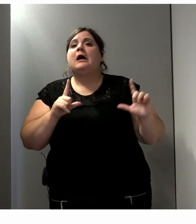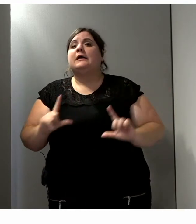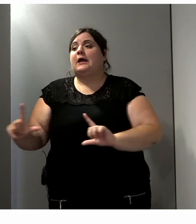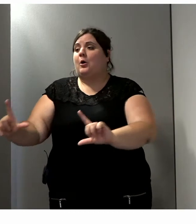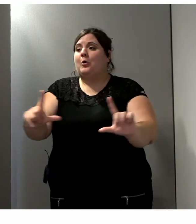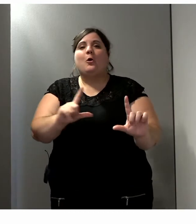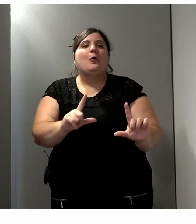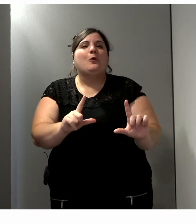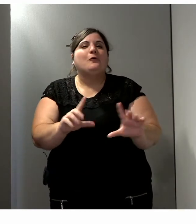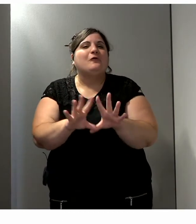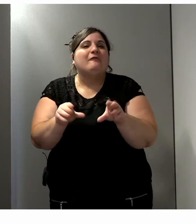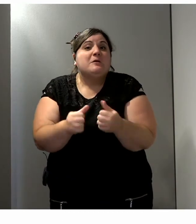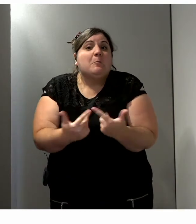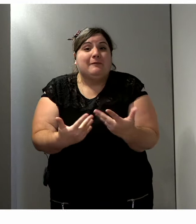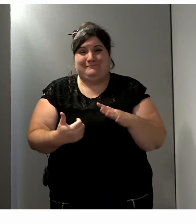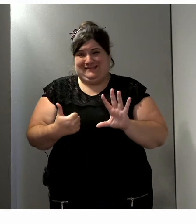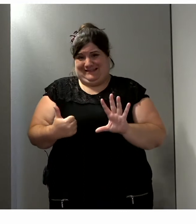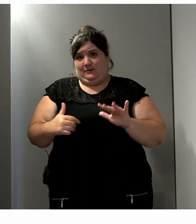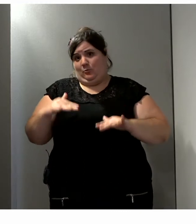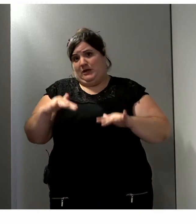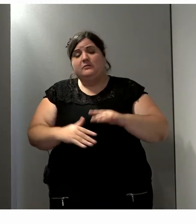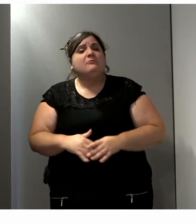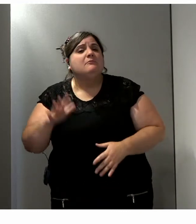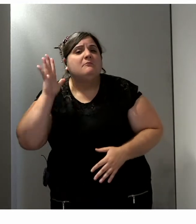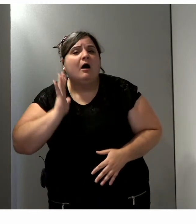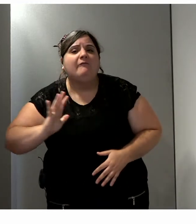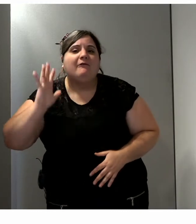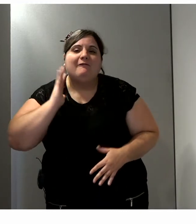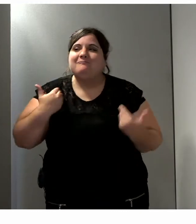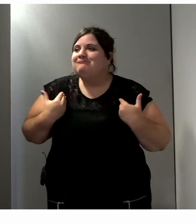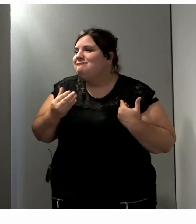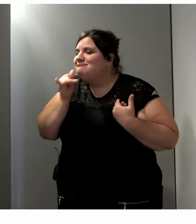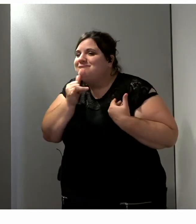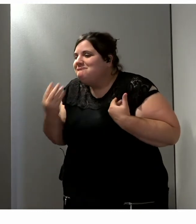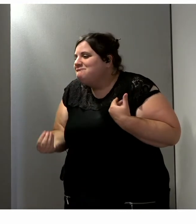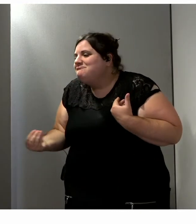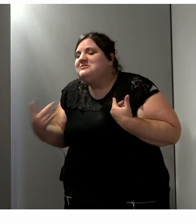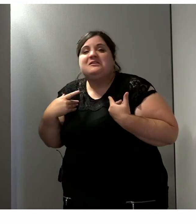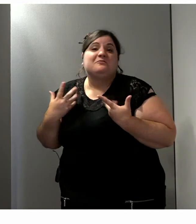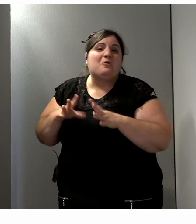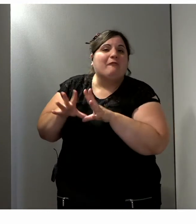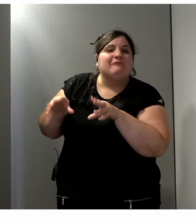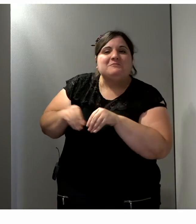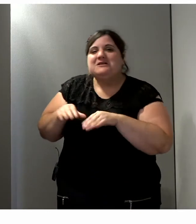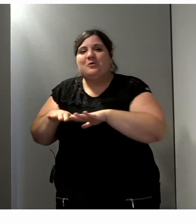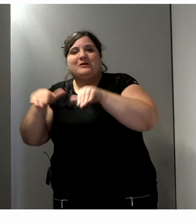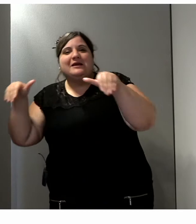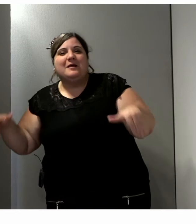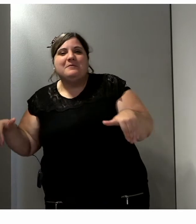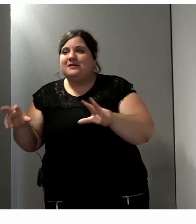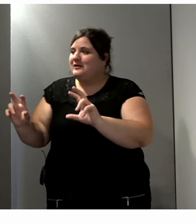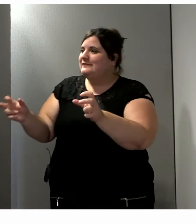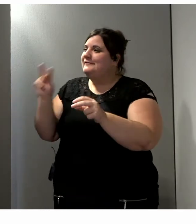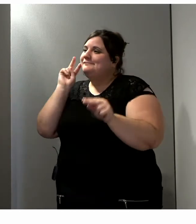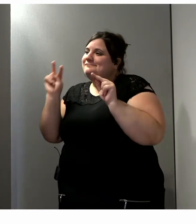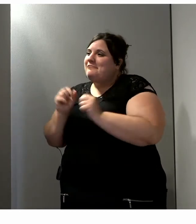connue, moi, dans mon enfance lointaine, où on regardait la télévision en famille, sur le canapé, au salon, est une période pas totalement révolue, mais